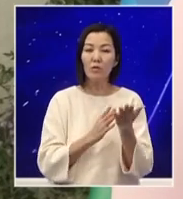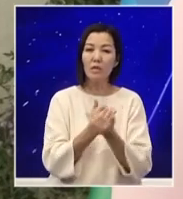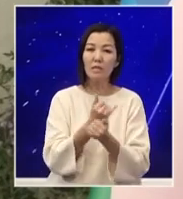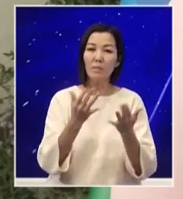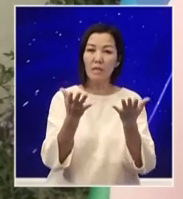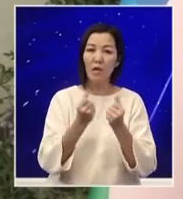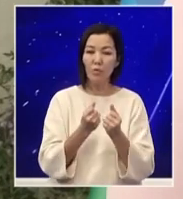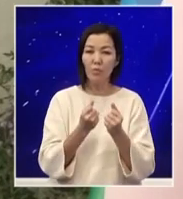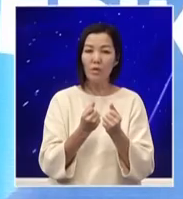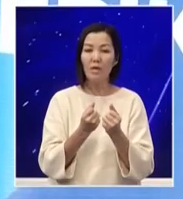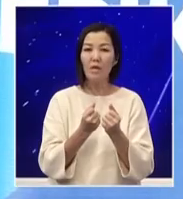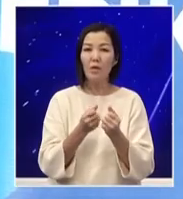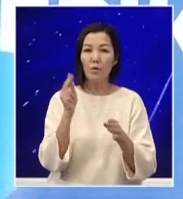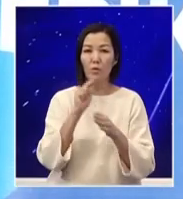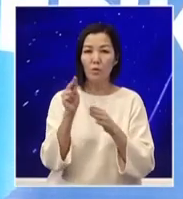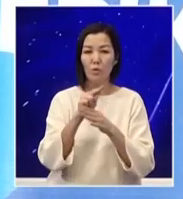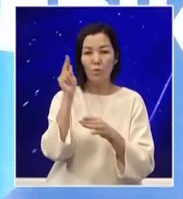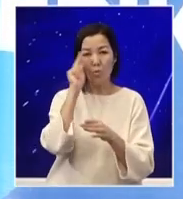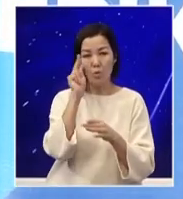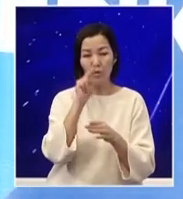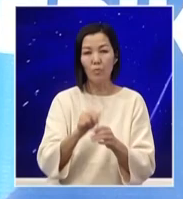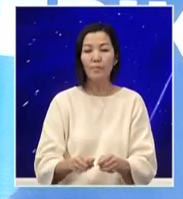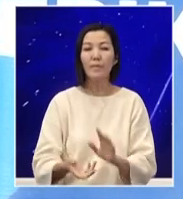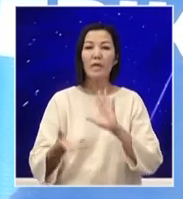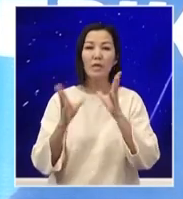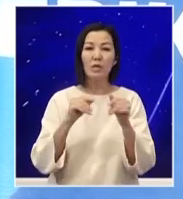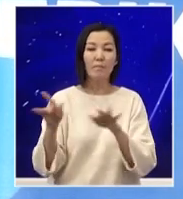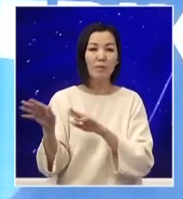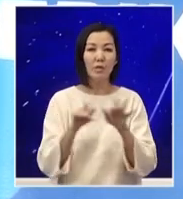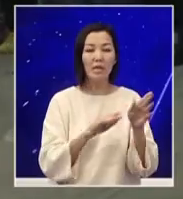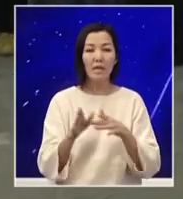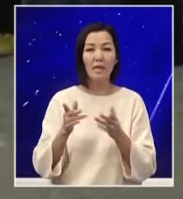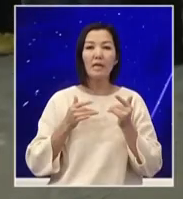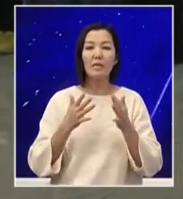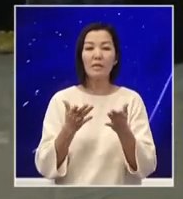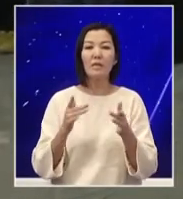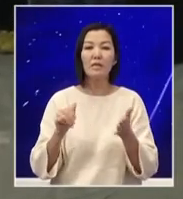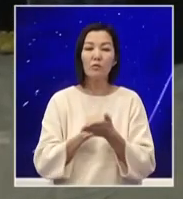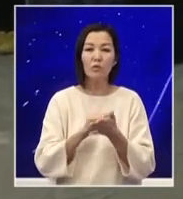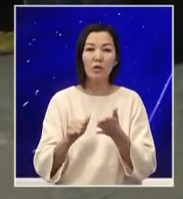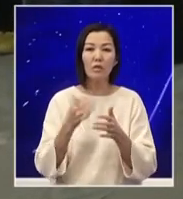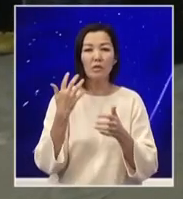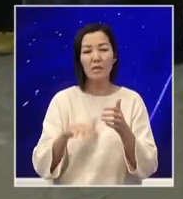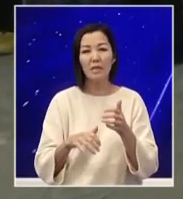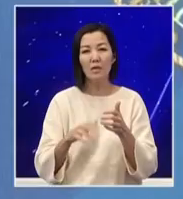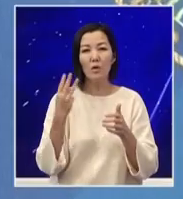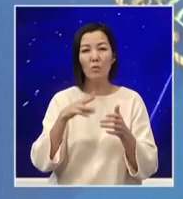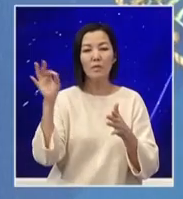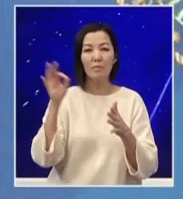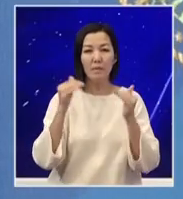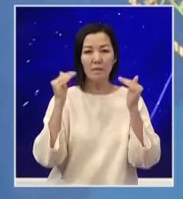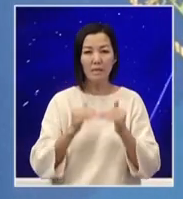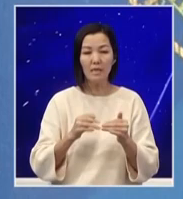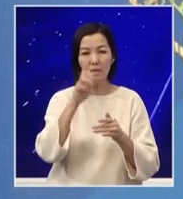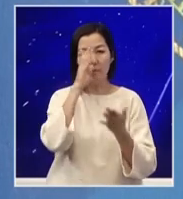үйрету, көрсету. Жалпы қабылданып жатқан шаралар арқасында елімізде сұратылатын құжаттар саны орта есеппен 30%-ға қысқарған.